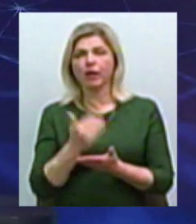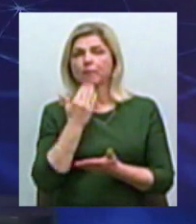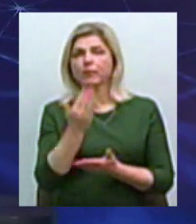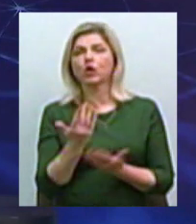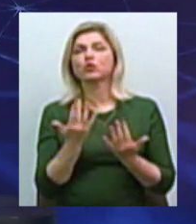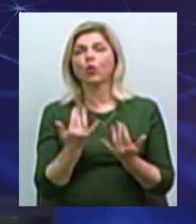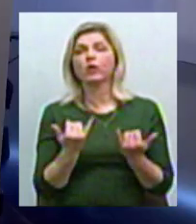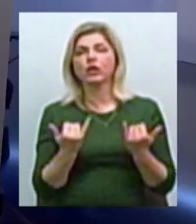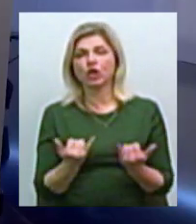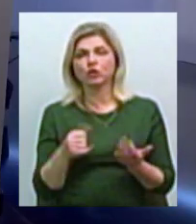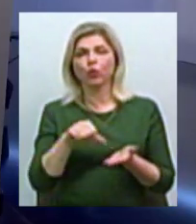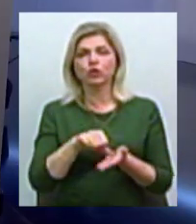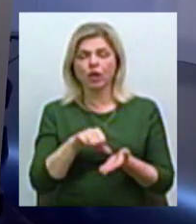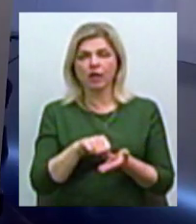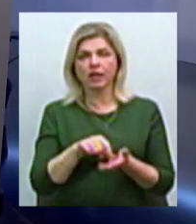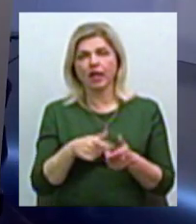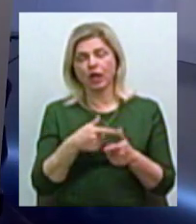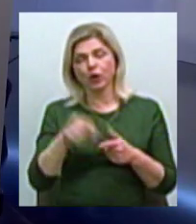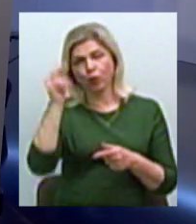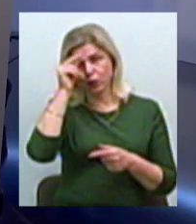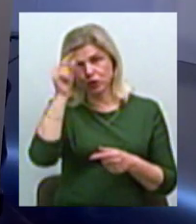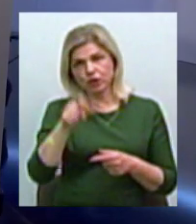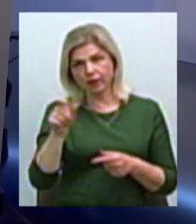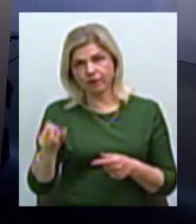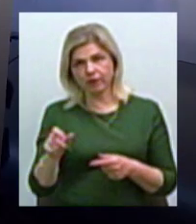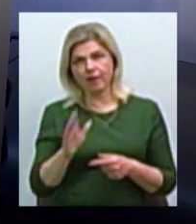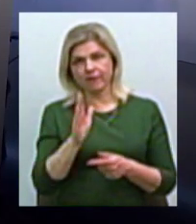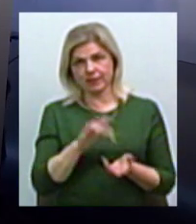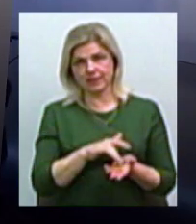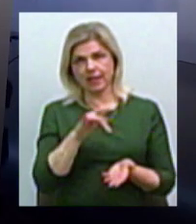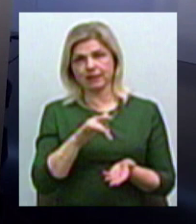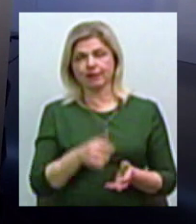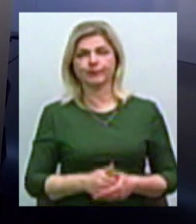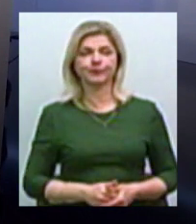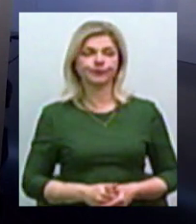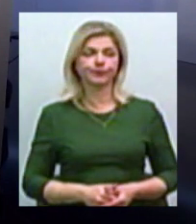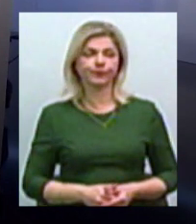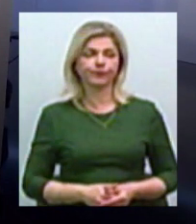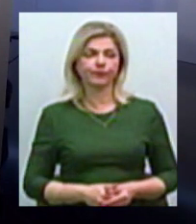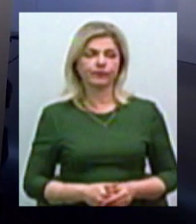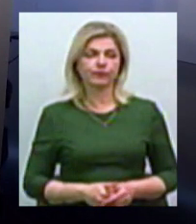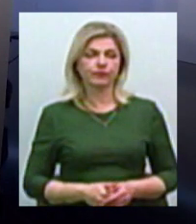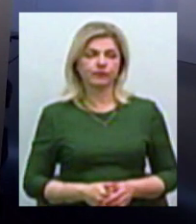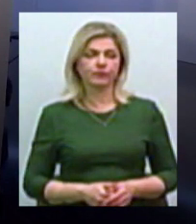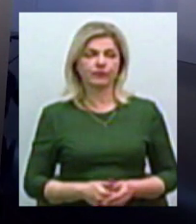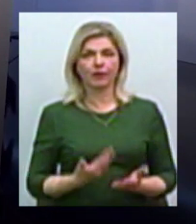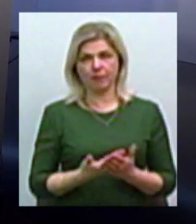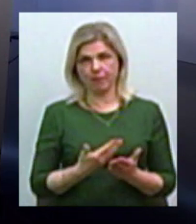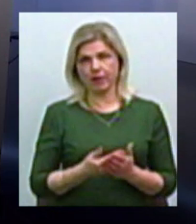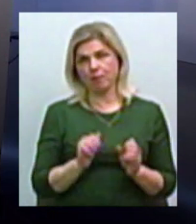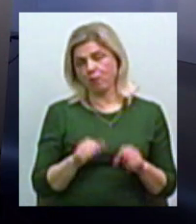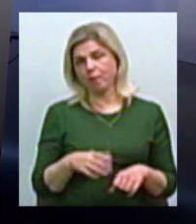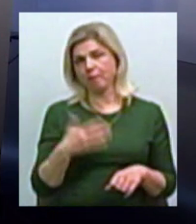учасників медіа-центру чи учнів у медіа-центрі? Ну, приблизно десь 50, мабуть,